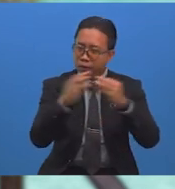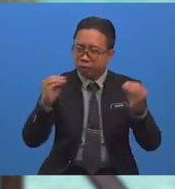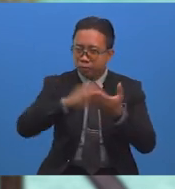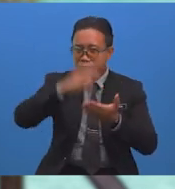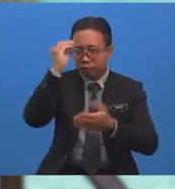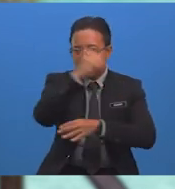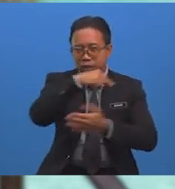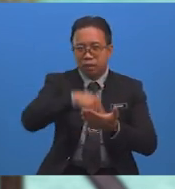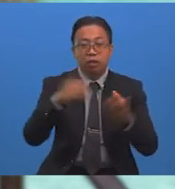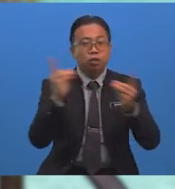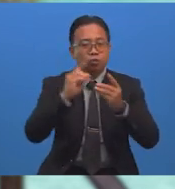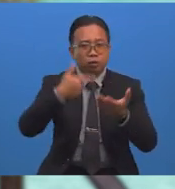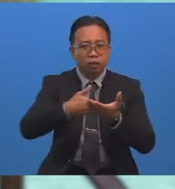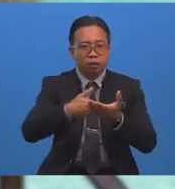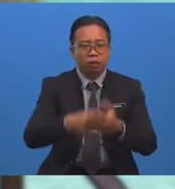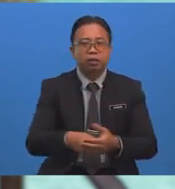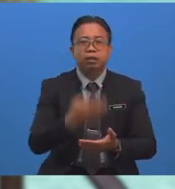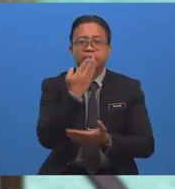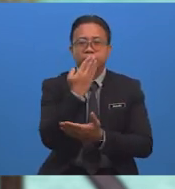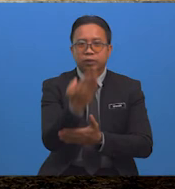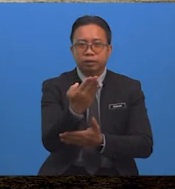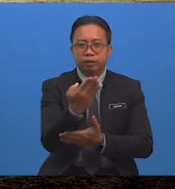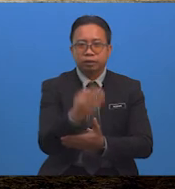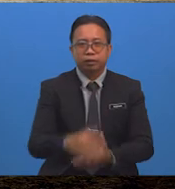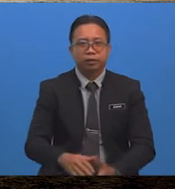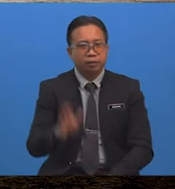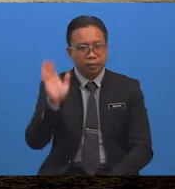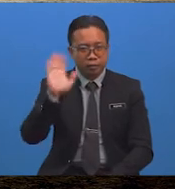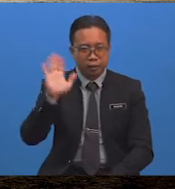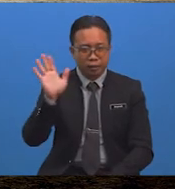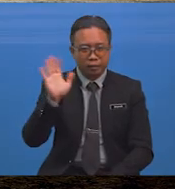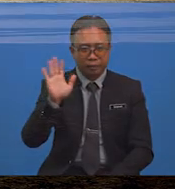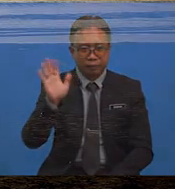hari ini jumpa lagi sekian terima kasih bye